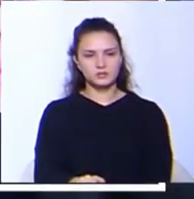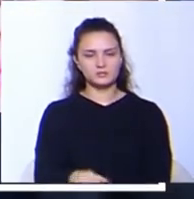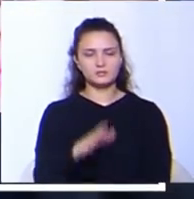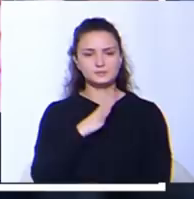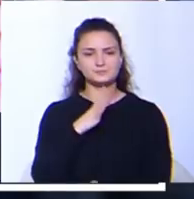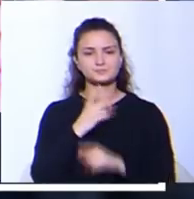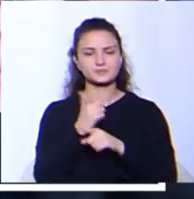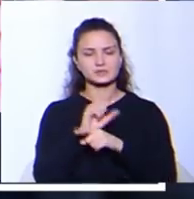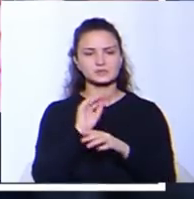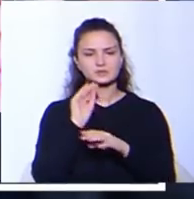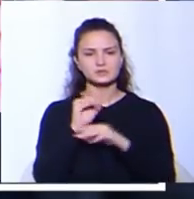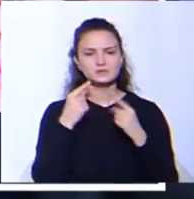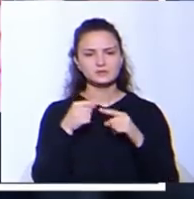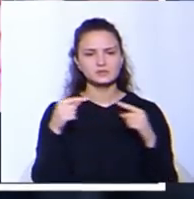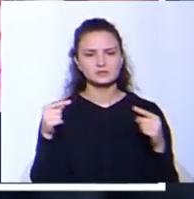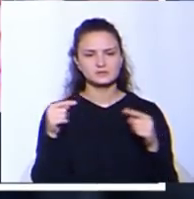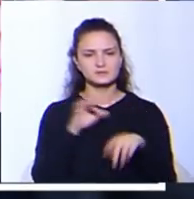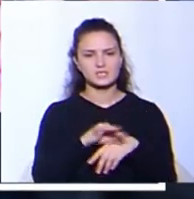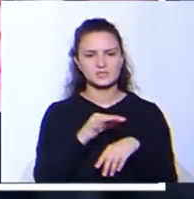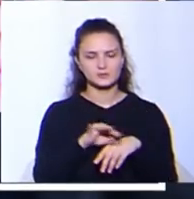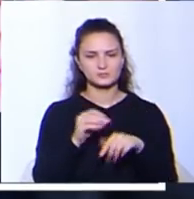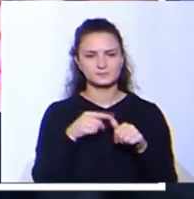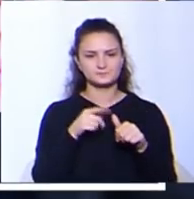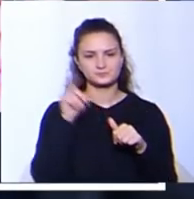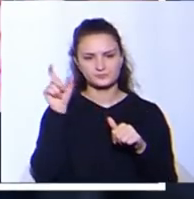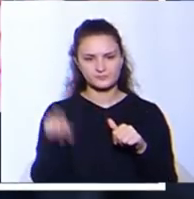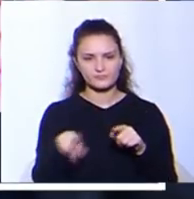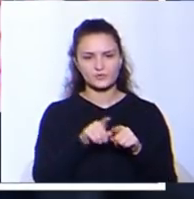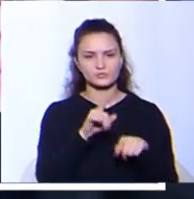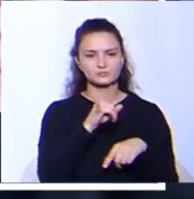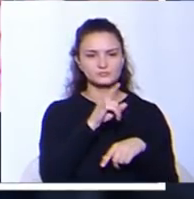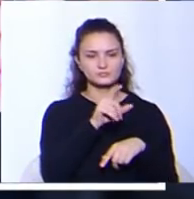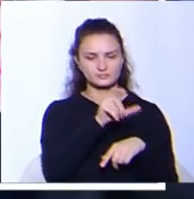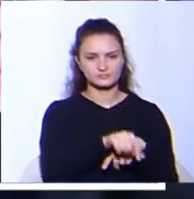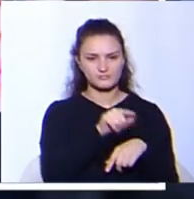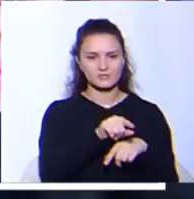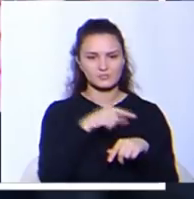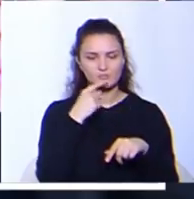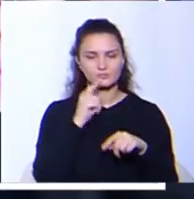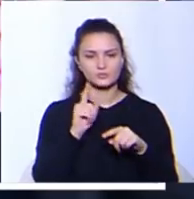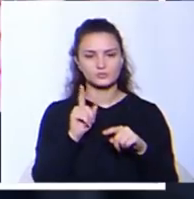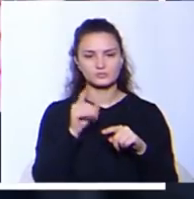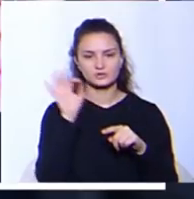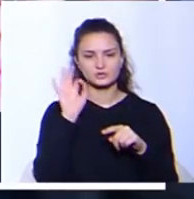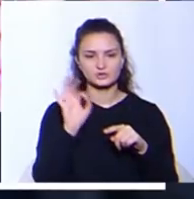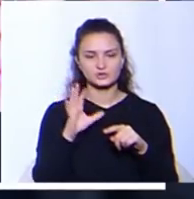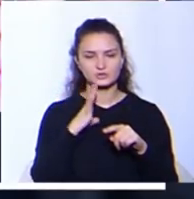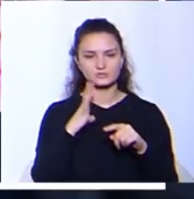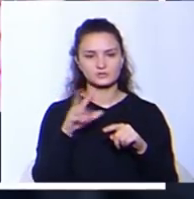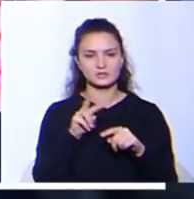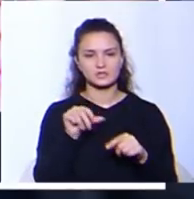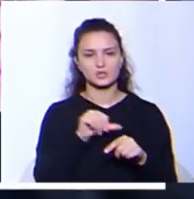Უკვეთრად იყო გაზრდილი სხვადასხვა სახის ძალადობის რიცხვიც. თავდამსხმელიც და მსხვერპლიც აღიარებდნენ, რომ ინციდენტამდე ხშირად